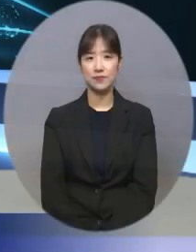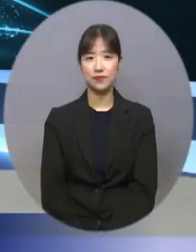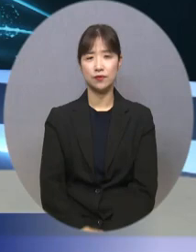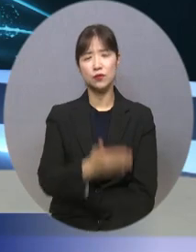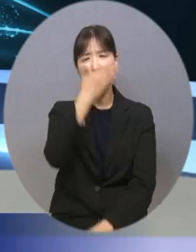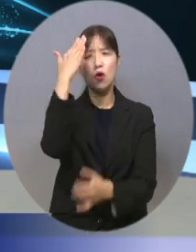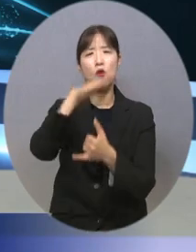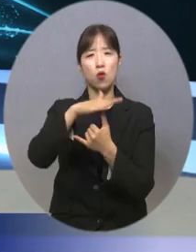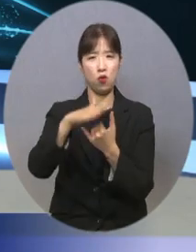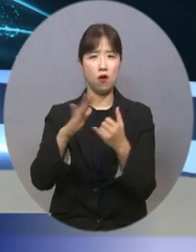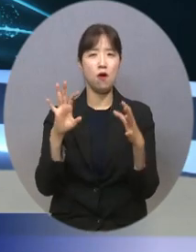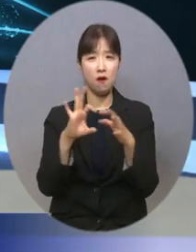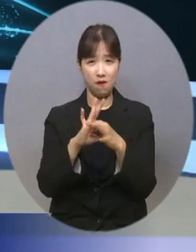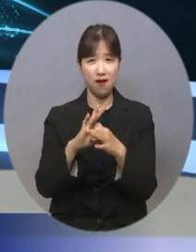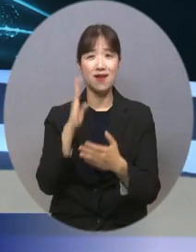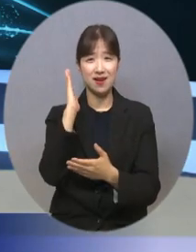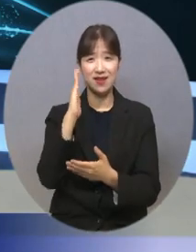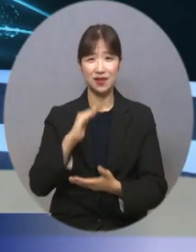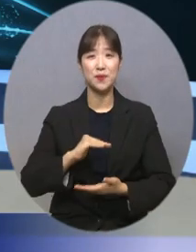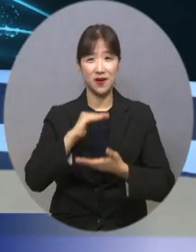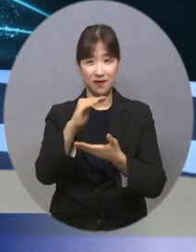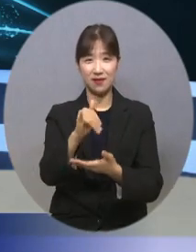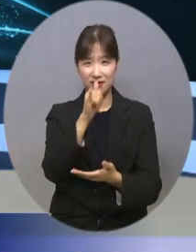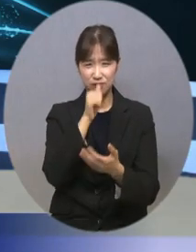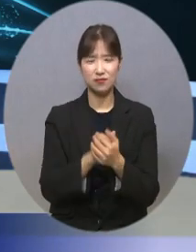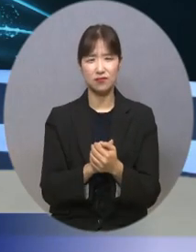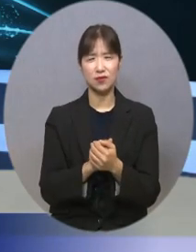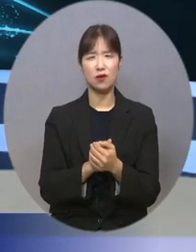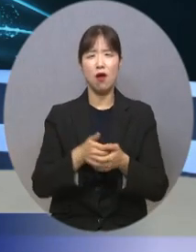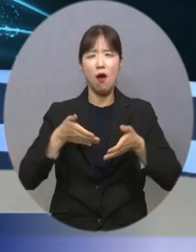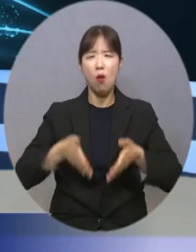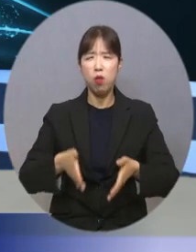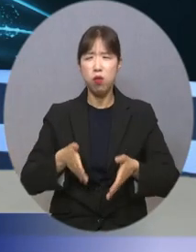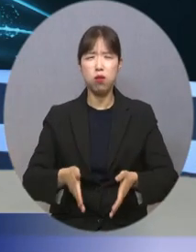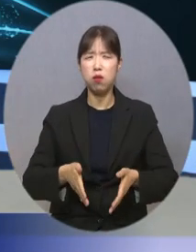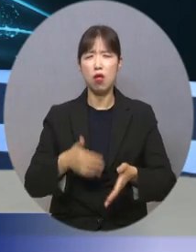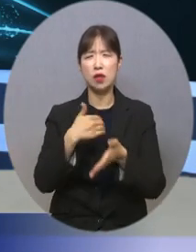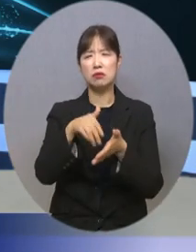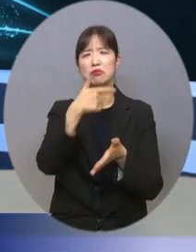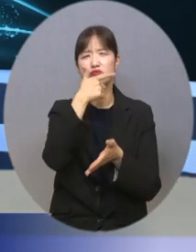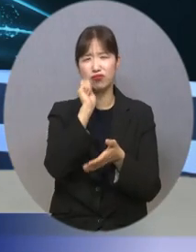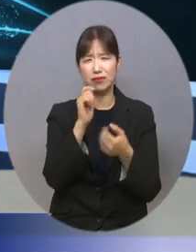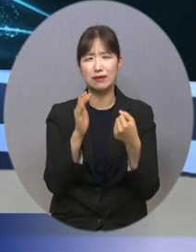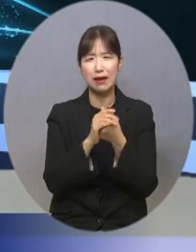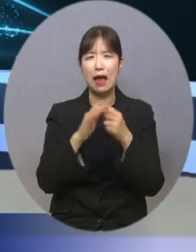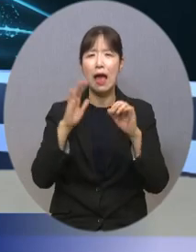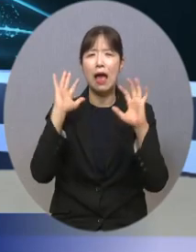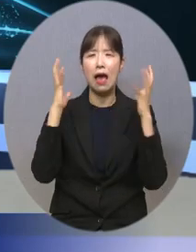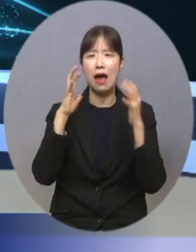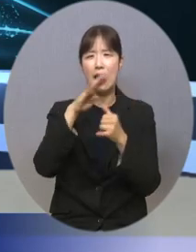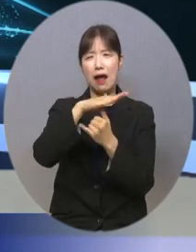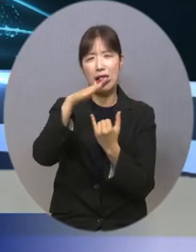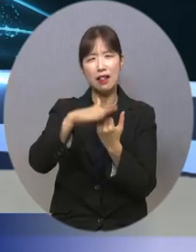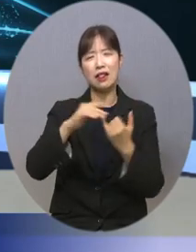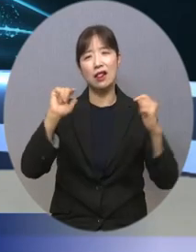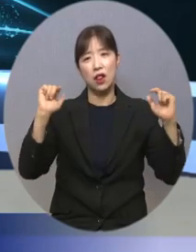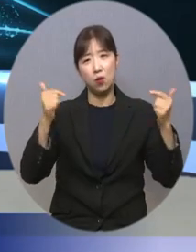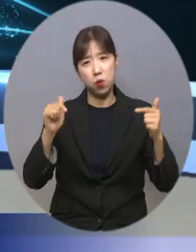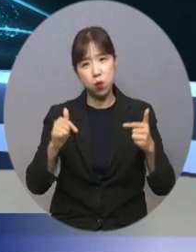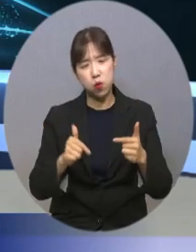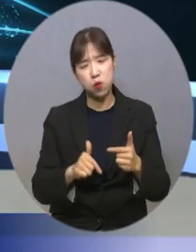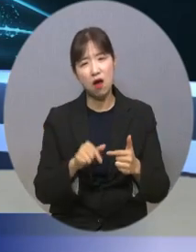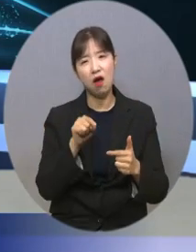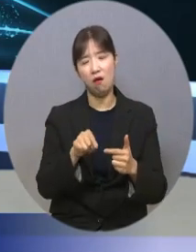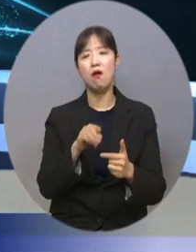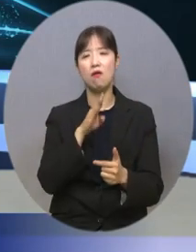청소년 관련 소식들을 전해드렸는데요. 저출생 문제가 심화하면서 학령 인구의 급격한 감소가 심각한 사회